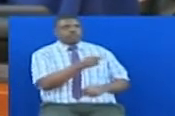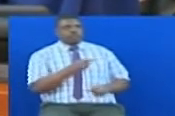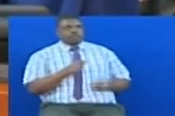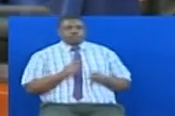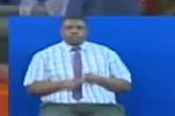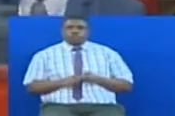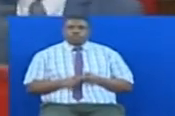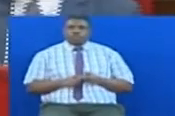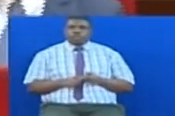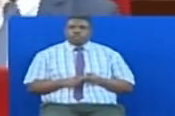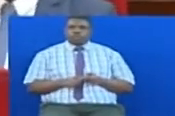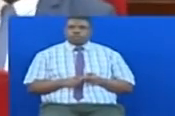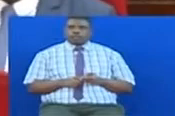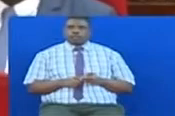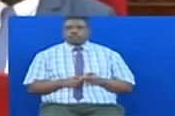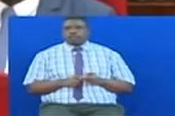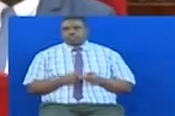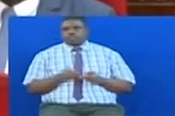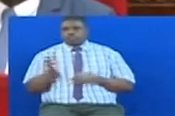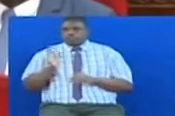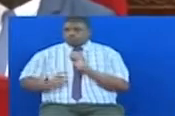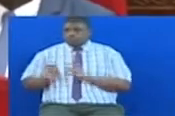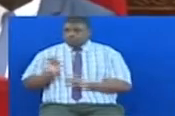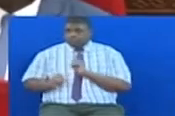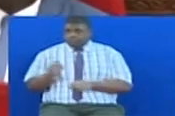nafasi ya kuchangia